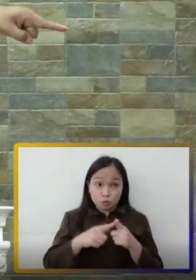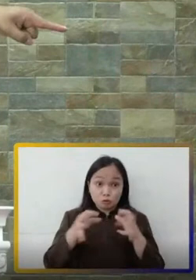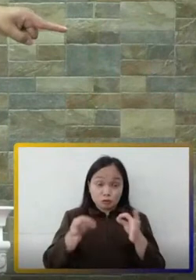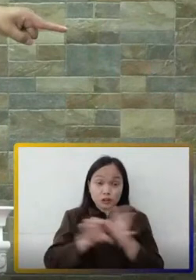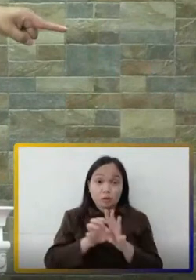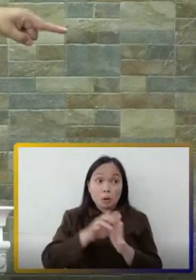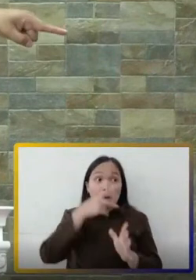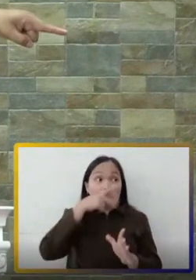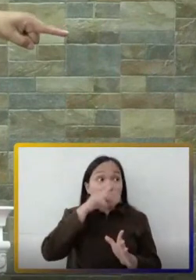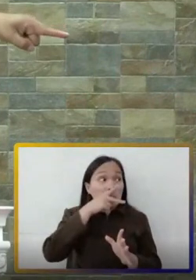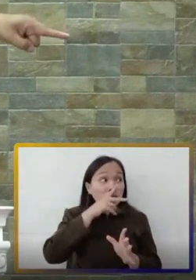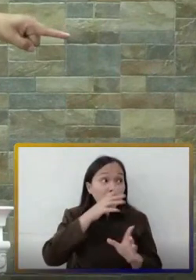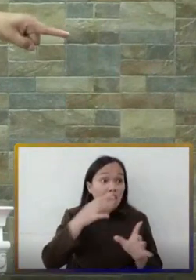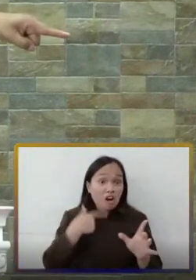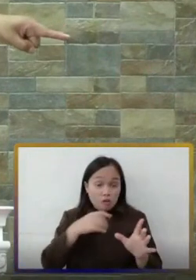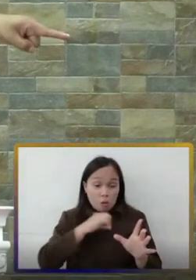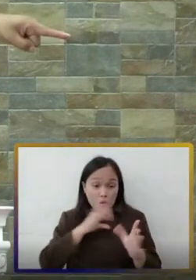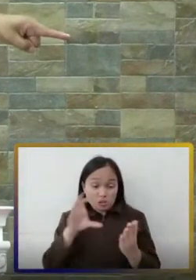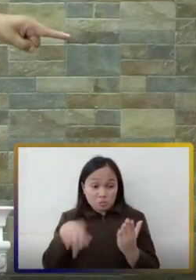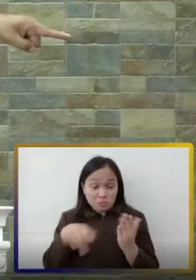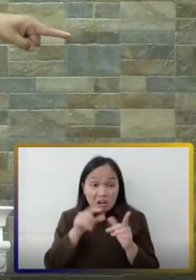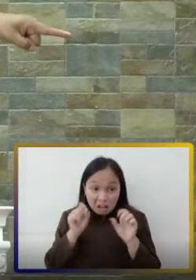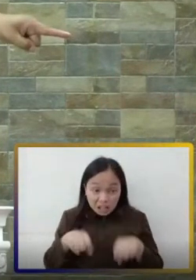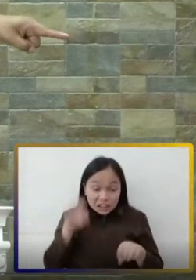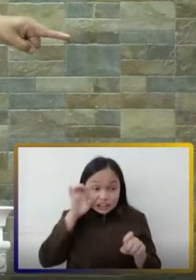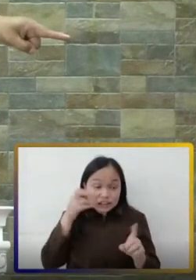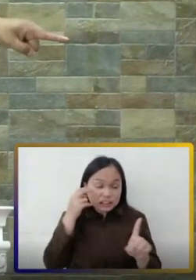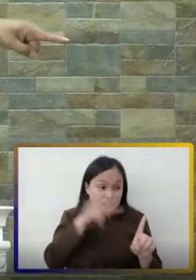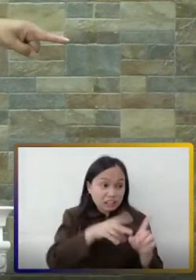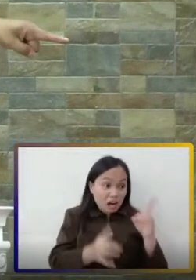nag-pass out na yung driver. No.